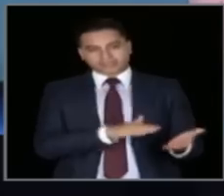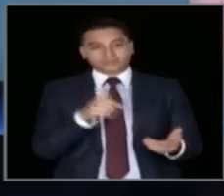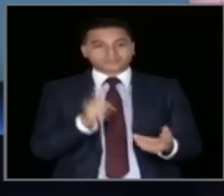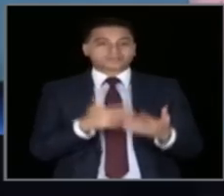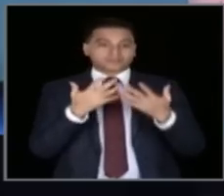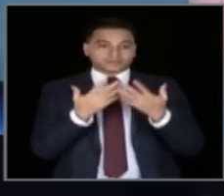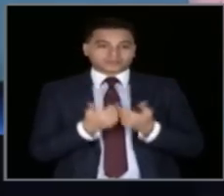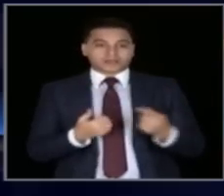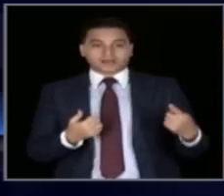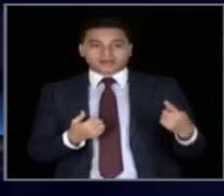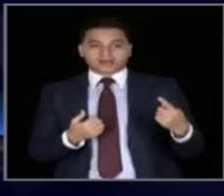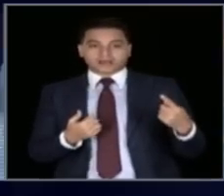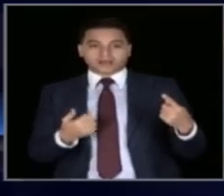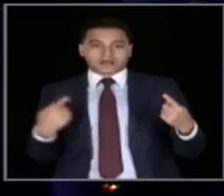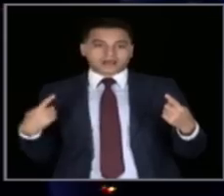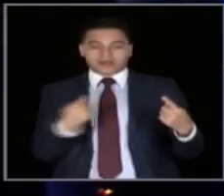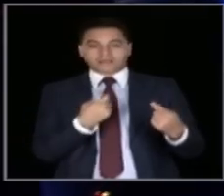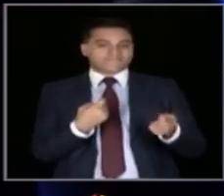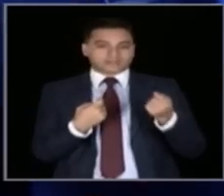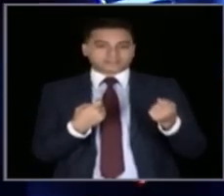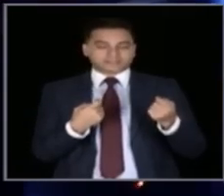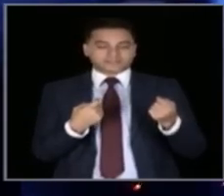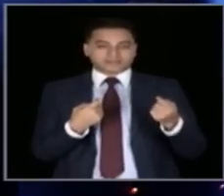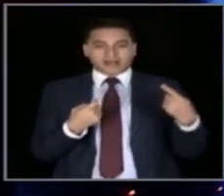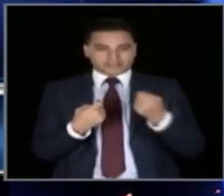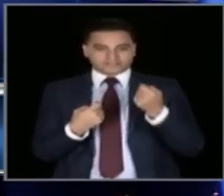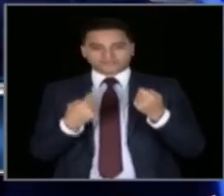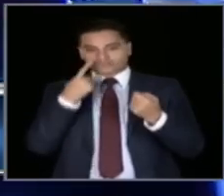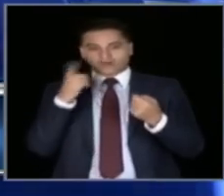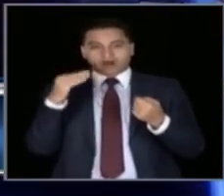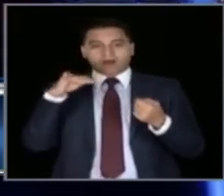رحمة. سؤال التاني،